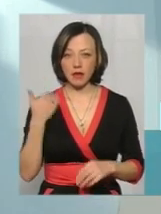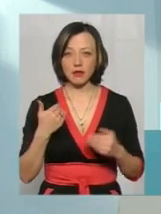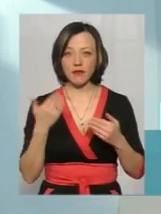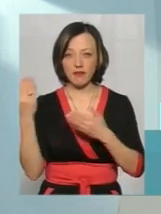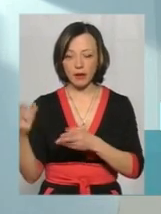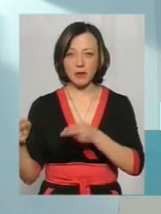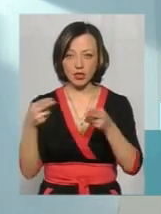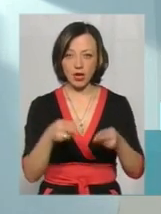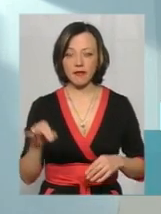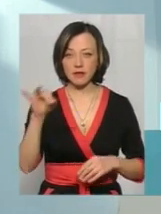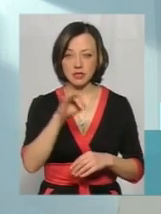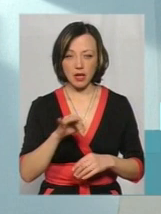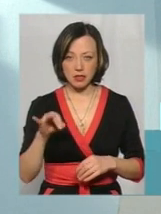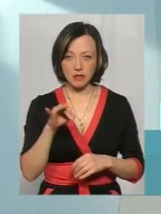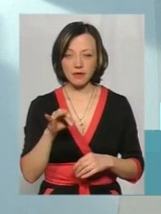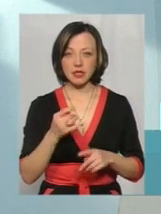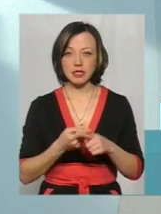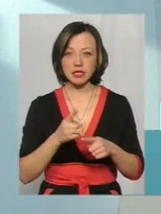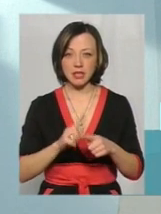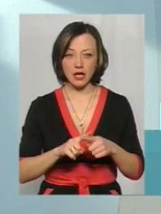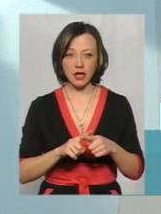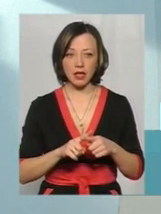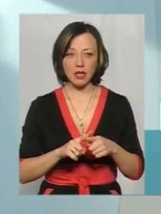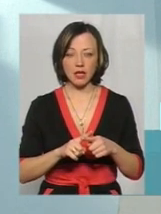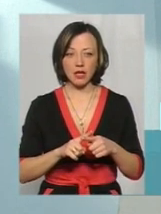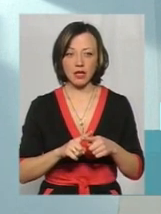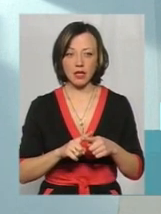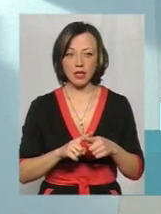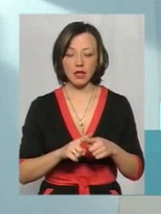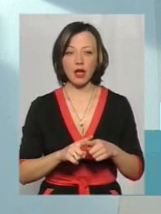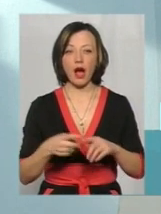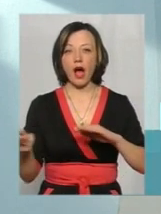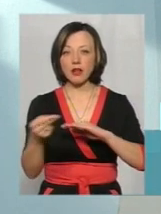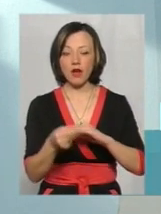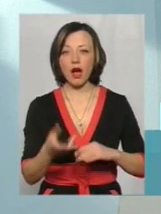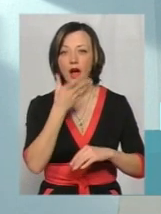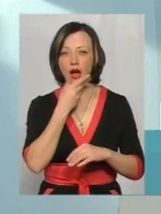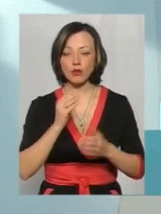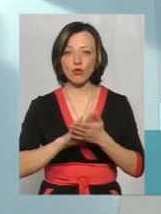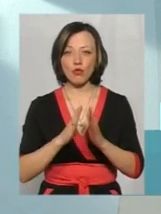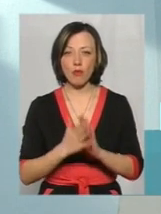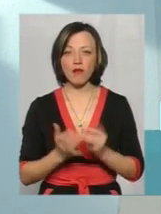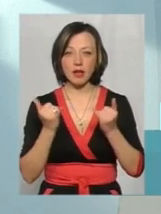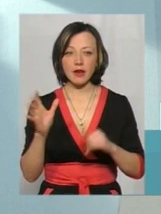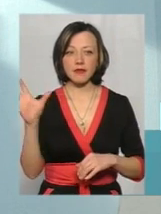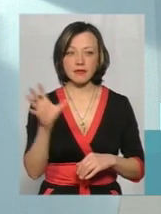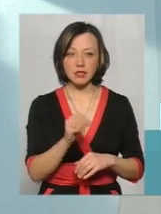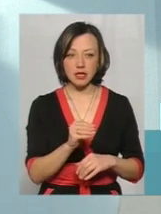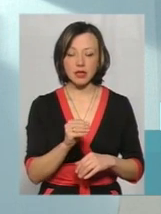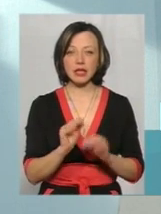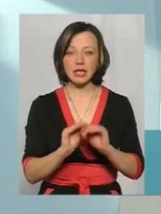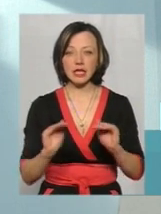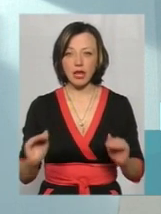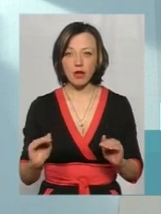в Нев'ясин. Там цей товариш, що зараз рятували, нам дуже рятували, що дуже буде гарні умови для всіх дітей, які